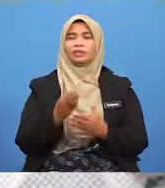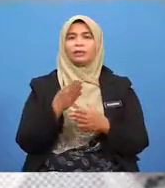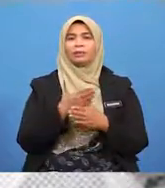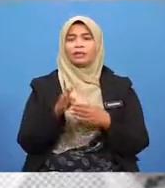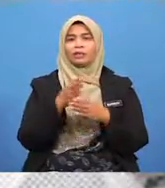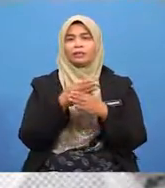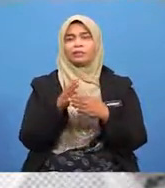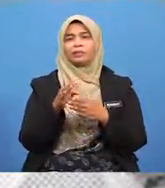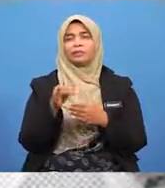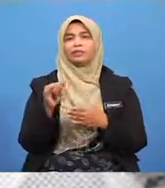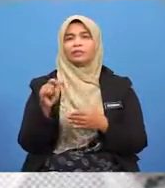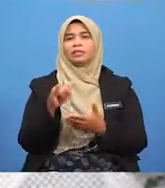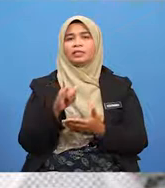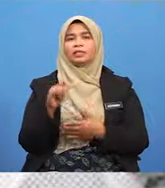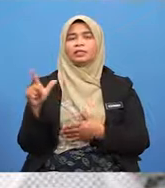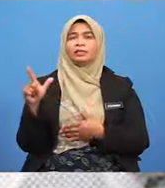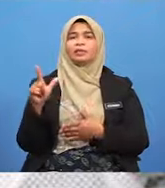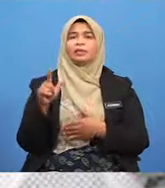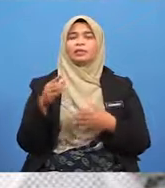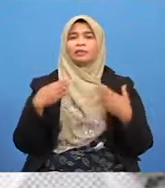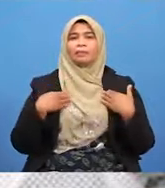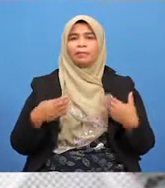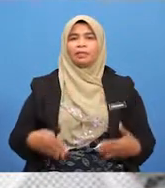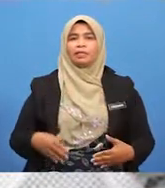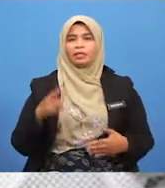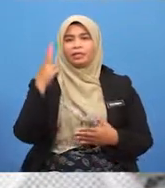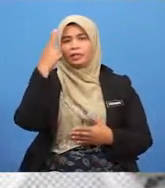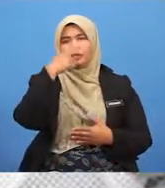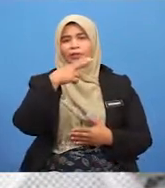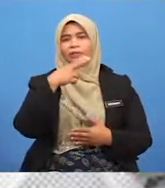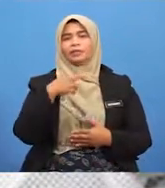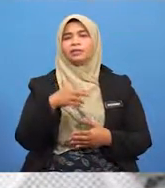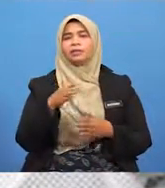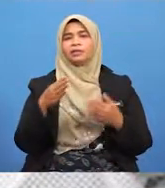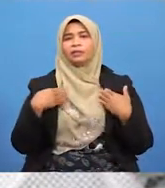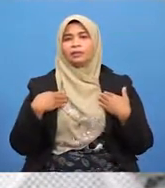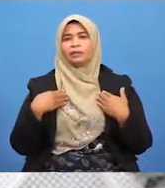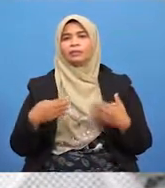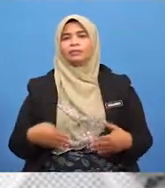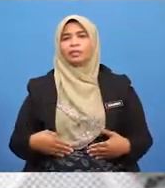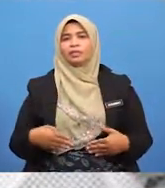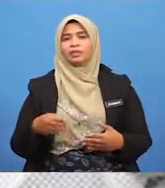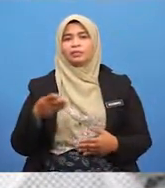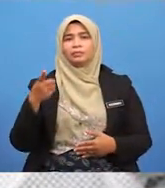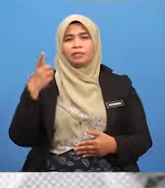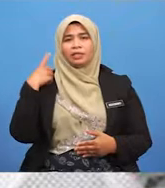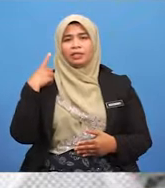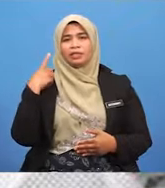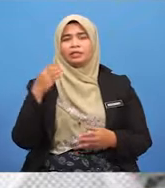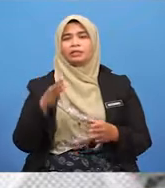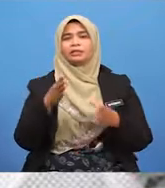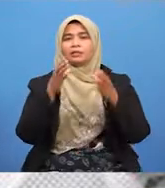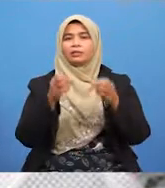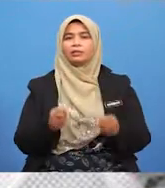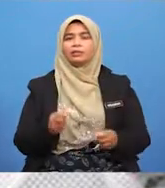bahagian-bahagiannya ilah badan hadapan badan belakang seluruh ada